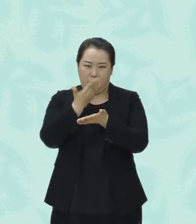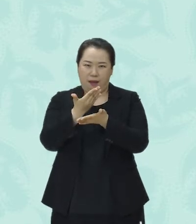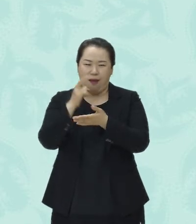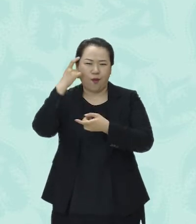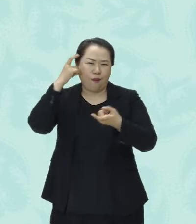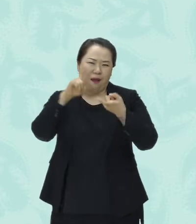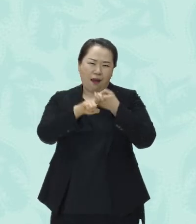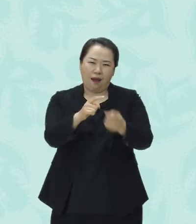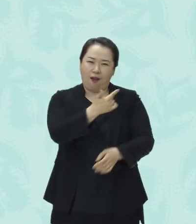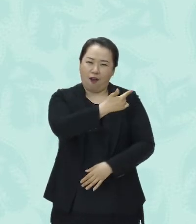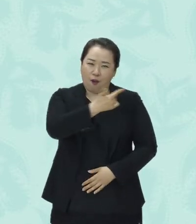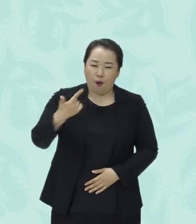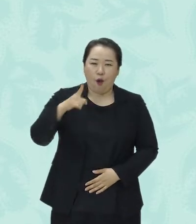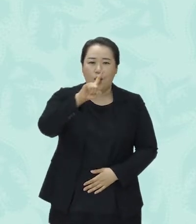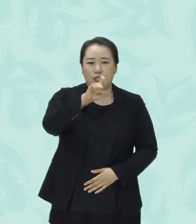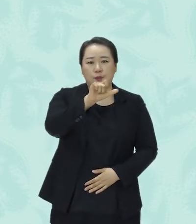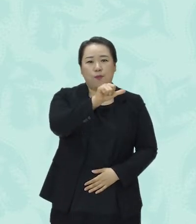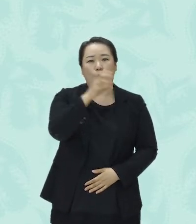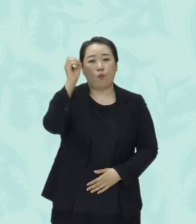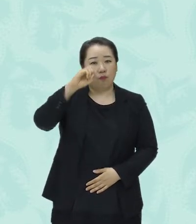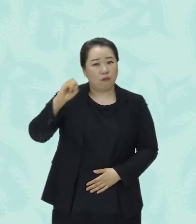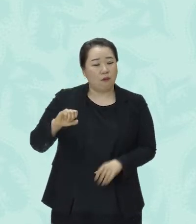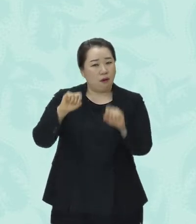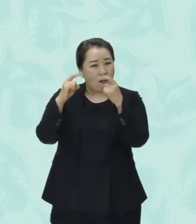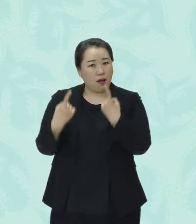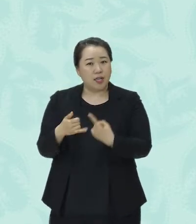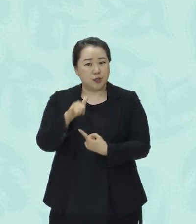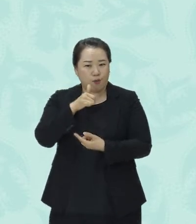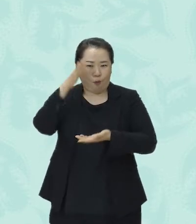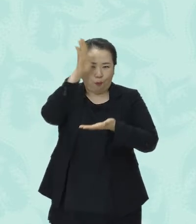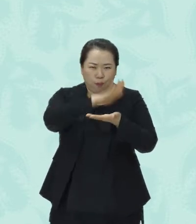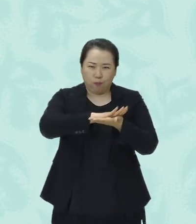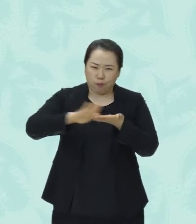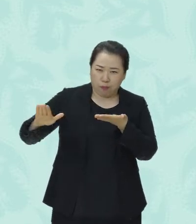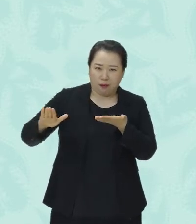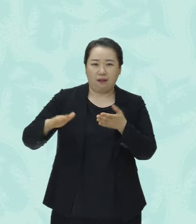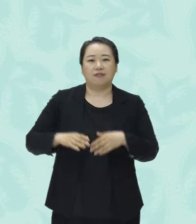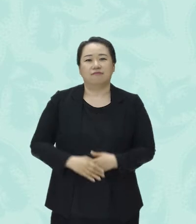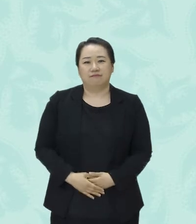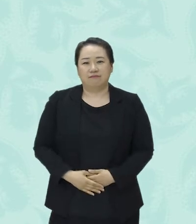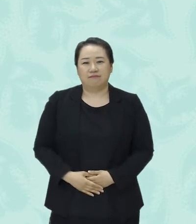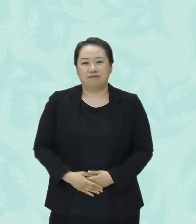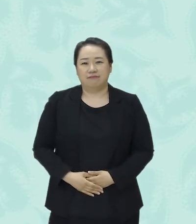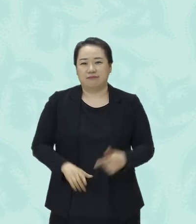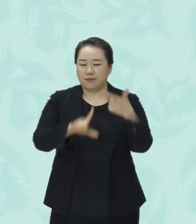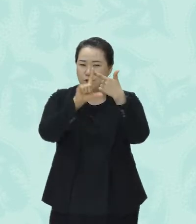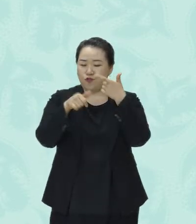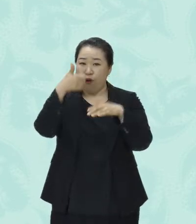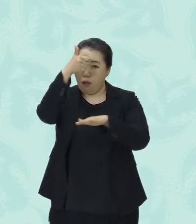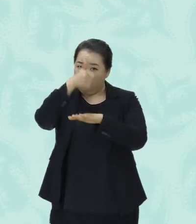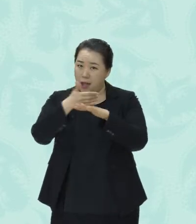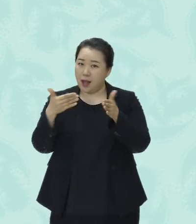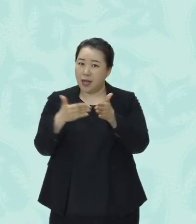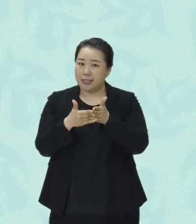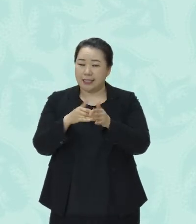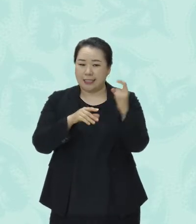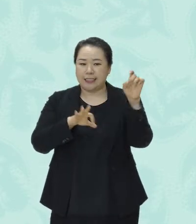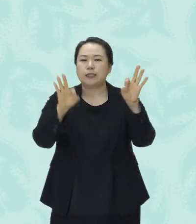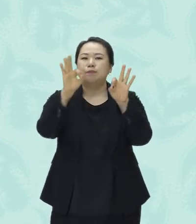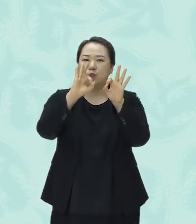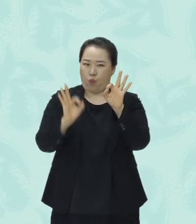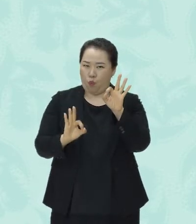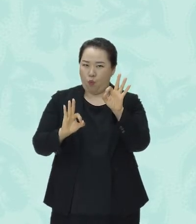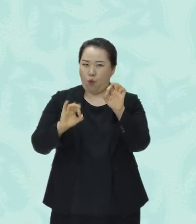발매 당일인 28일, 많은 관심 속에 15% 특별 할인 판매분이 조기 소진됐습니다. 6월